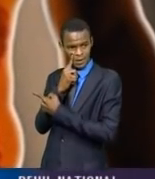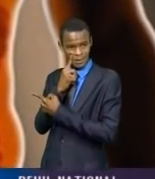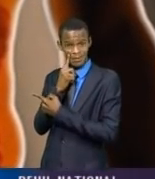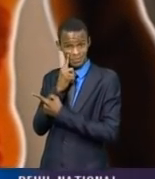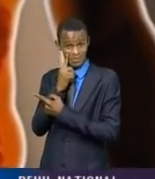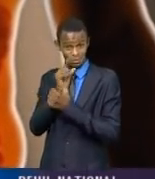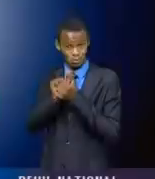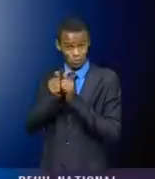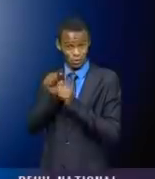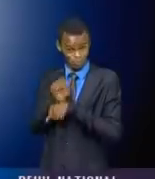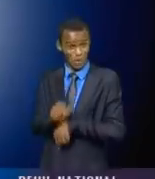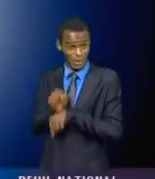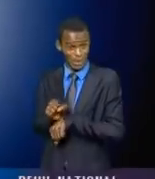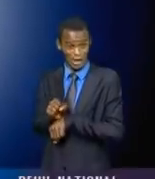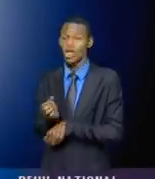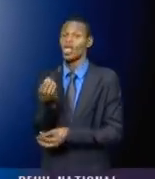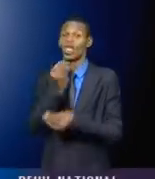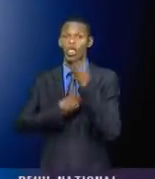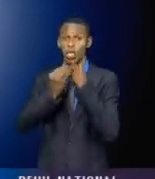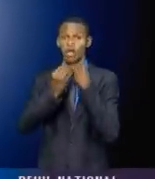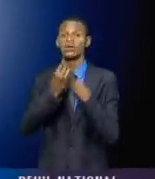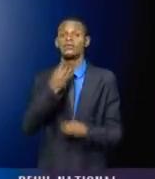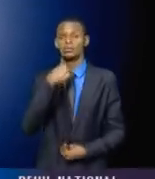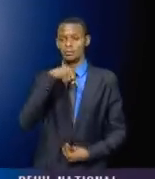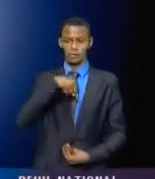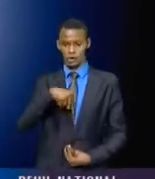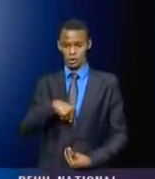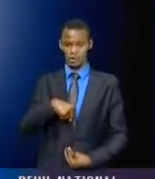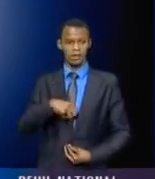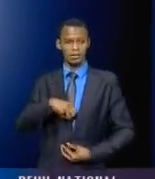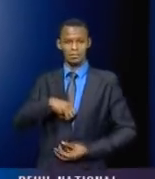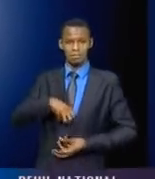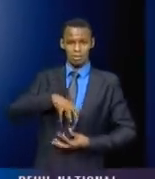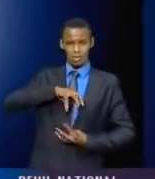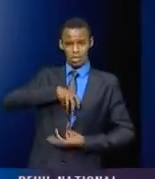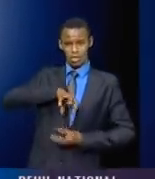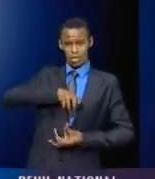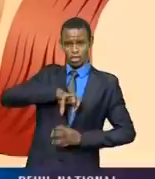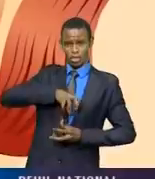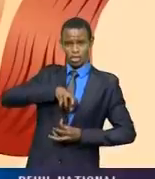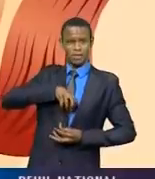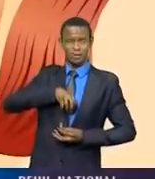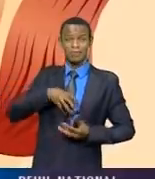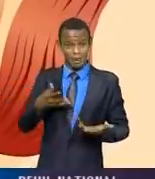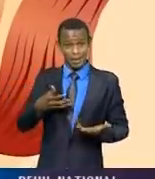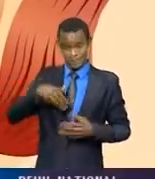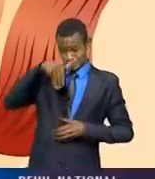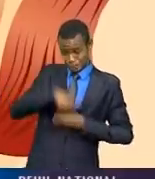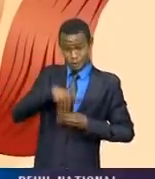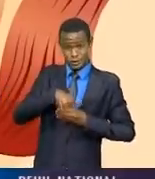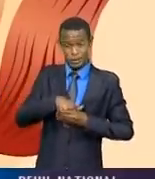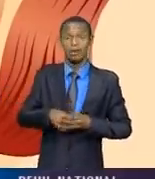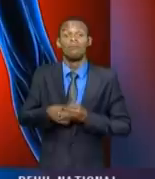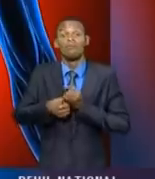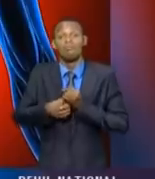la gastro entérologie des signes sont parfois bénin c'est le cas des personnes qui constatent du sang dans le sel des